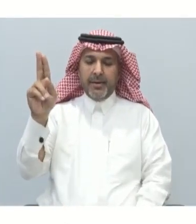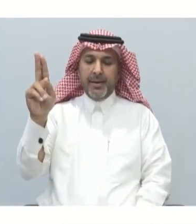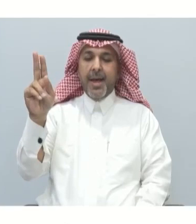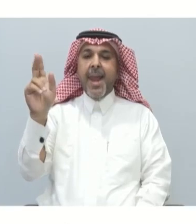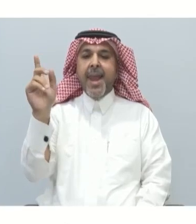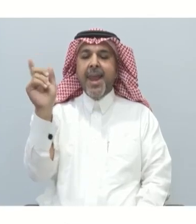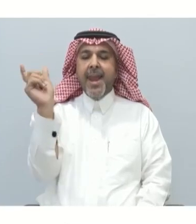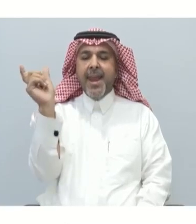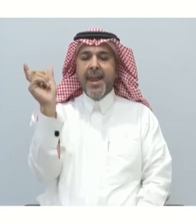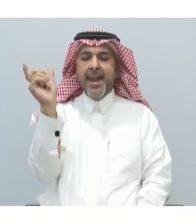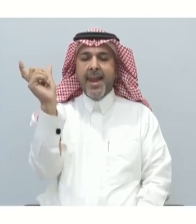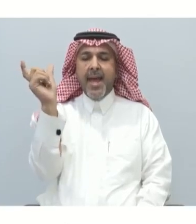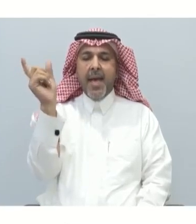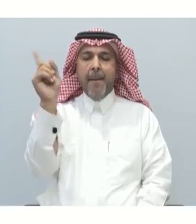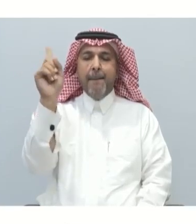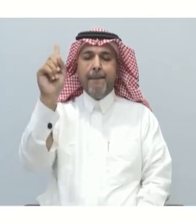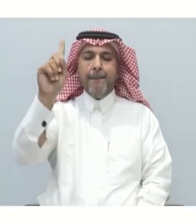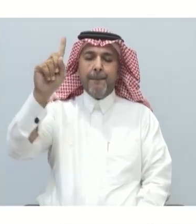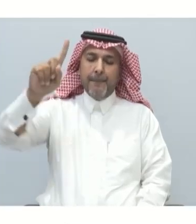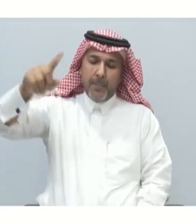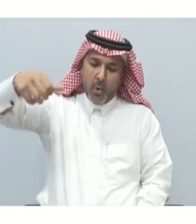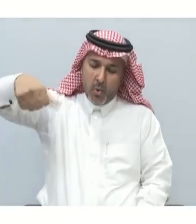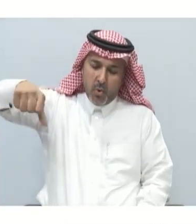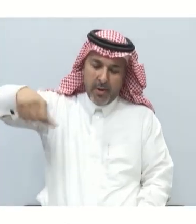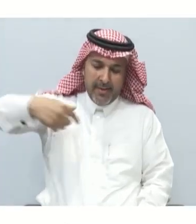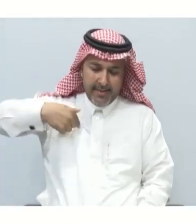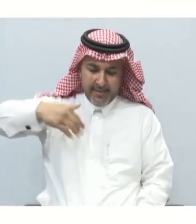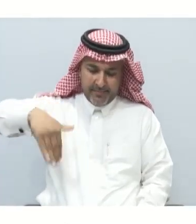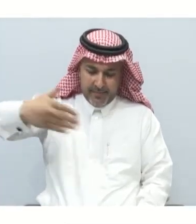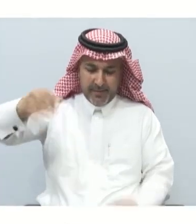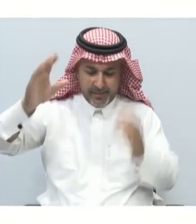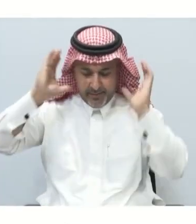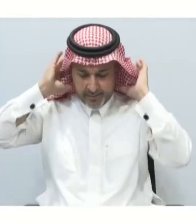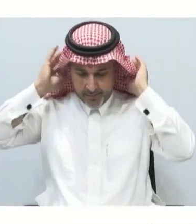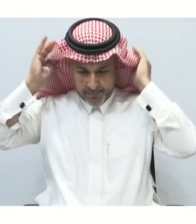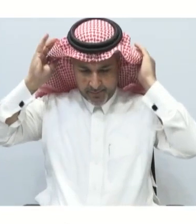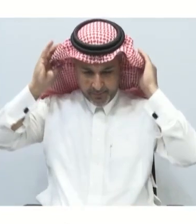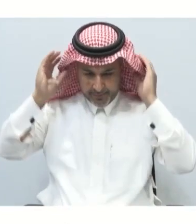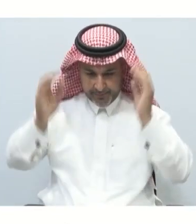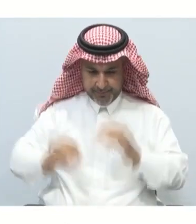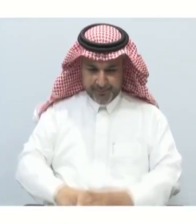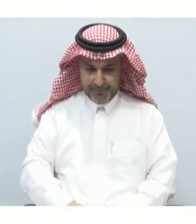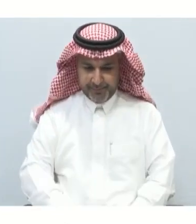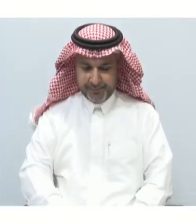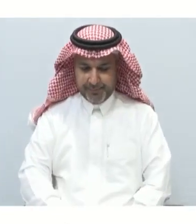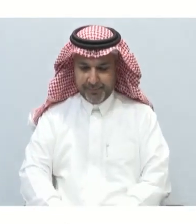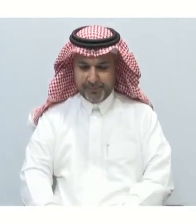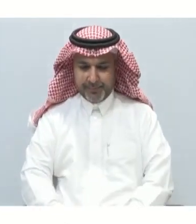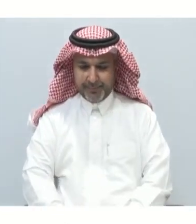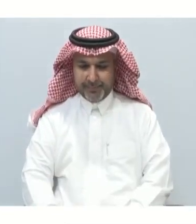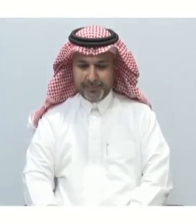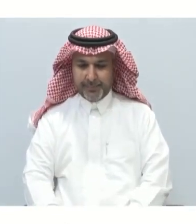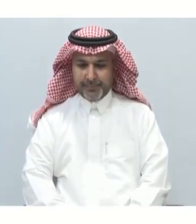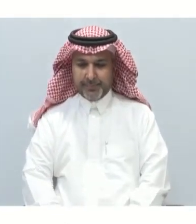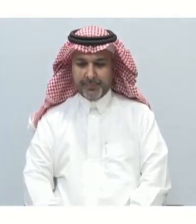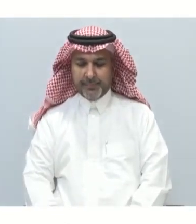معادله خط الانحدار البسيط يمكن استخدام هذه المعادله للتنبؤ بقيم واي باستبدال قيمه اكس المعطاه في